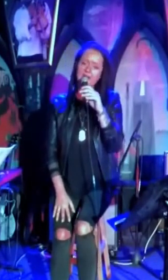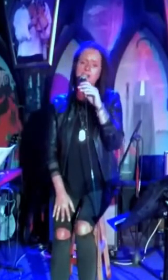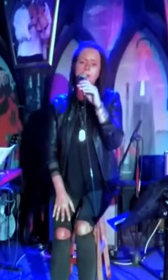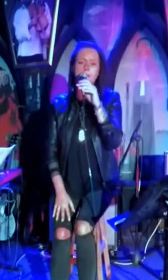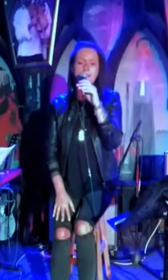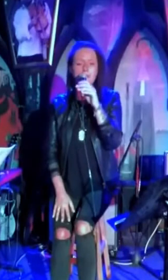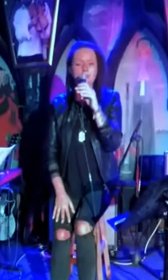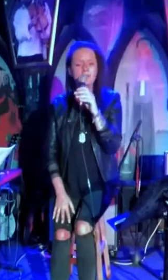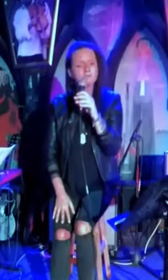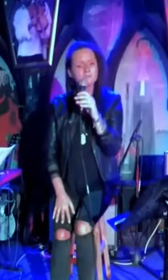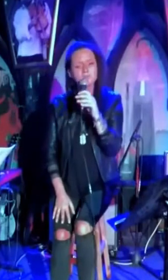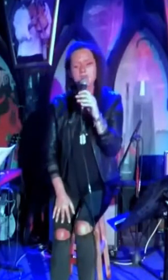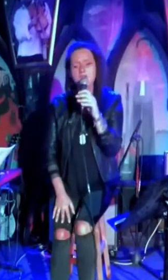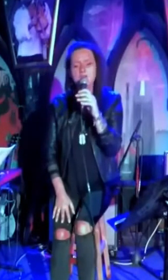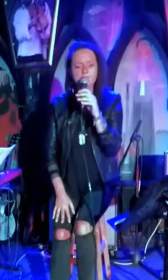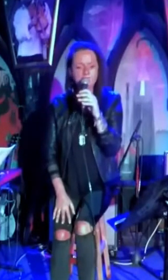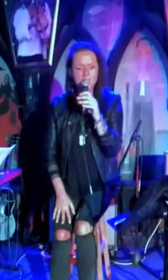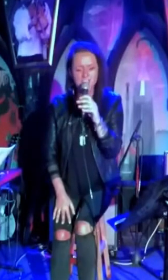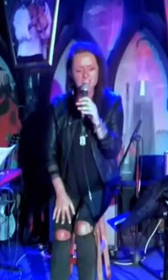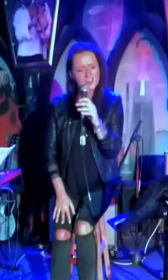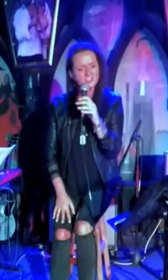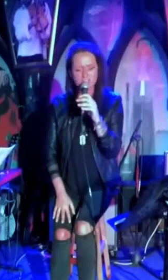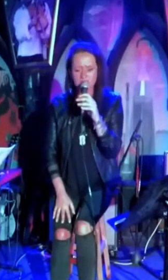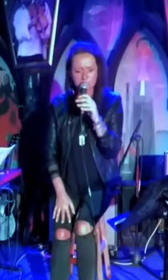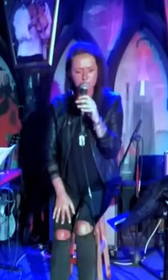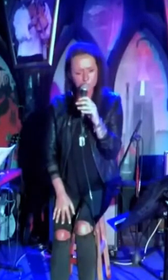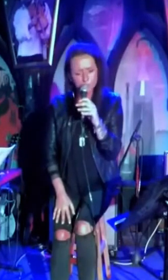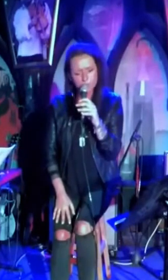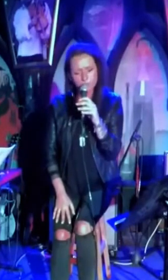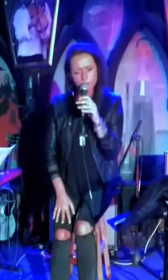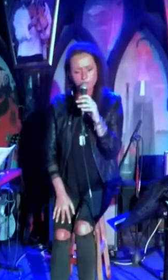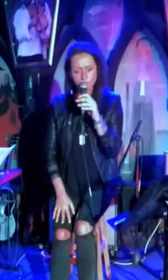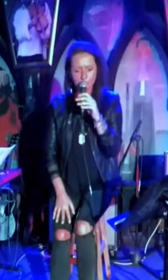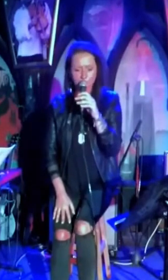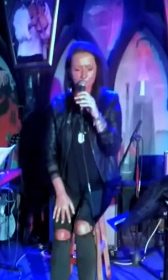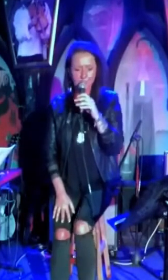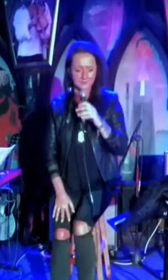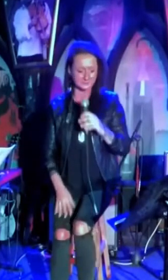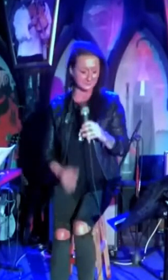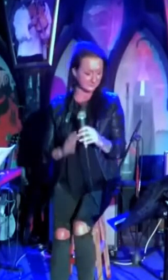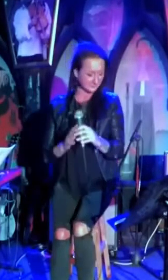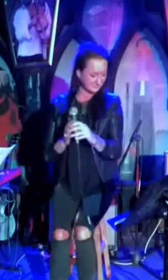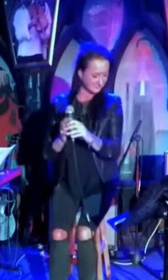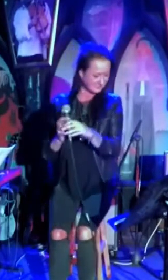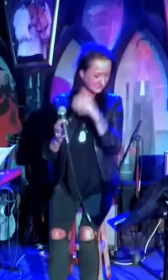tak siadam, by mnie widzieć mógł.